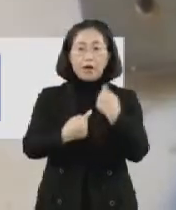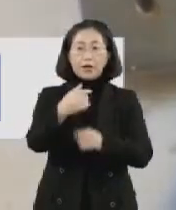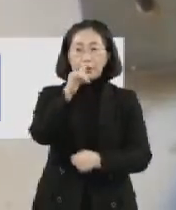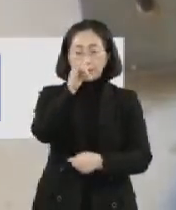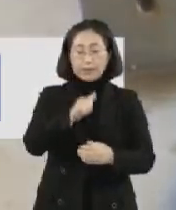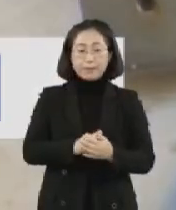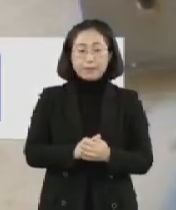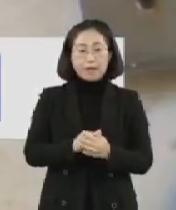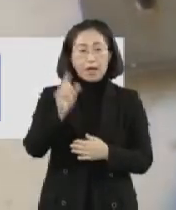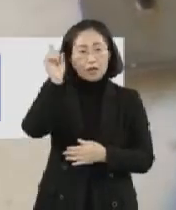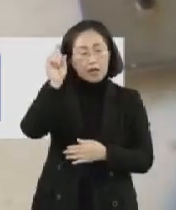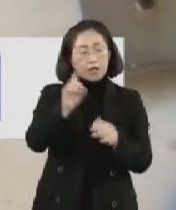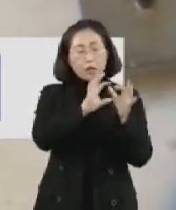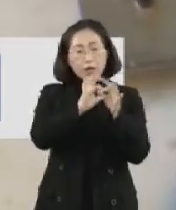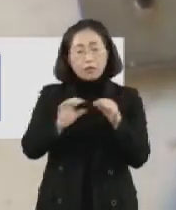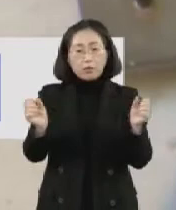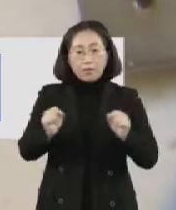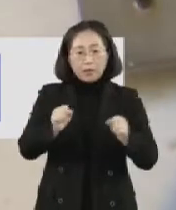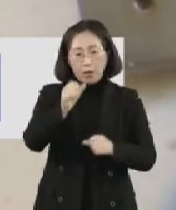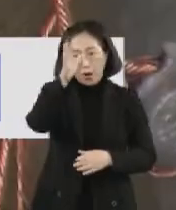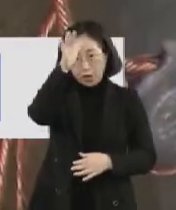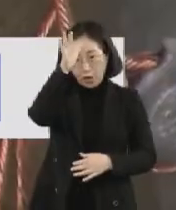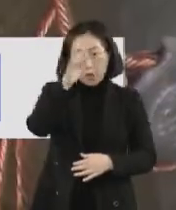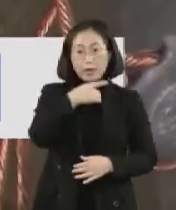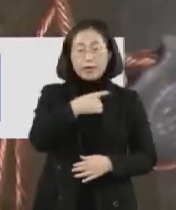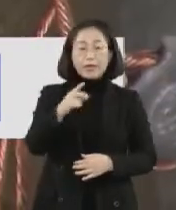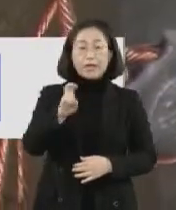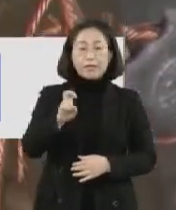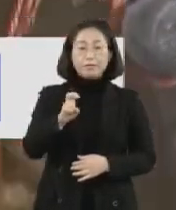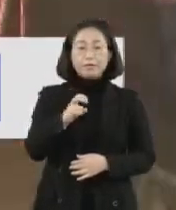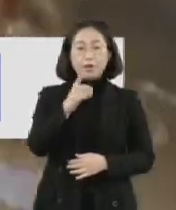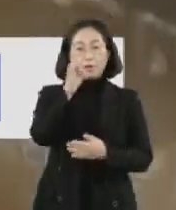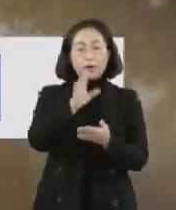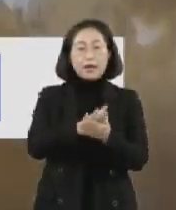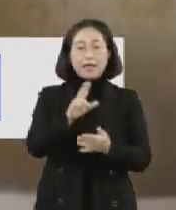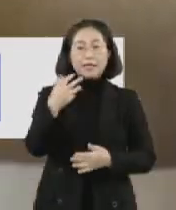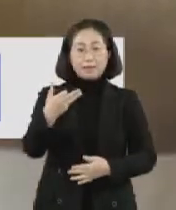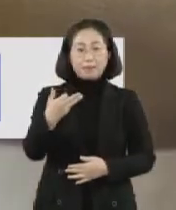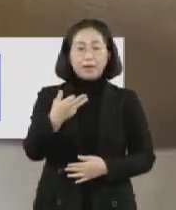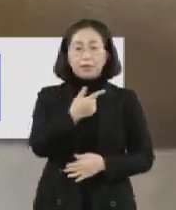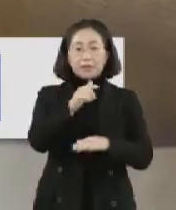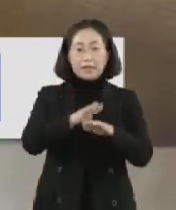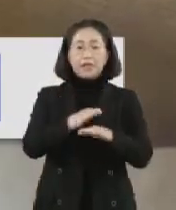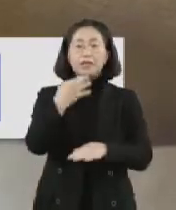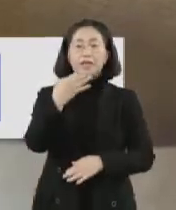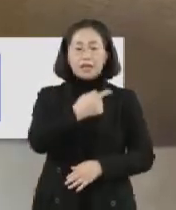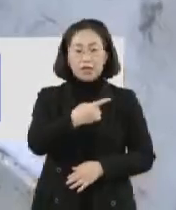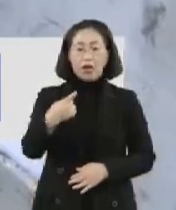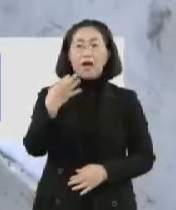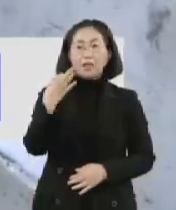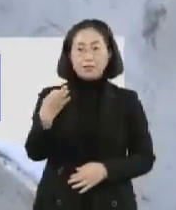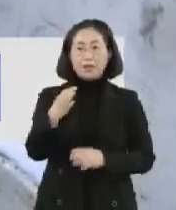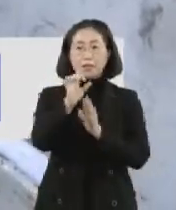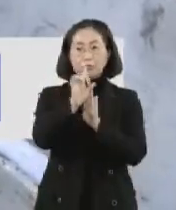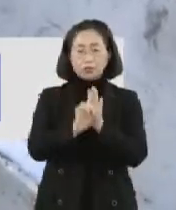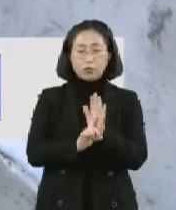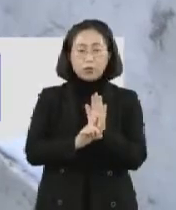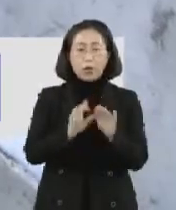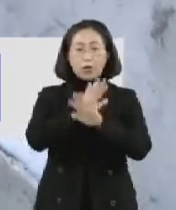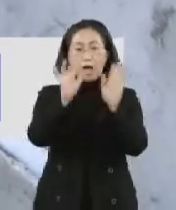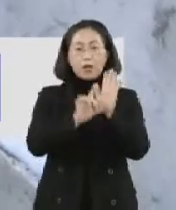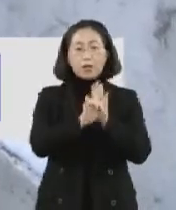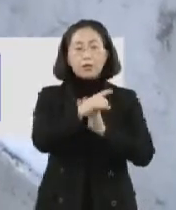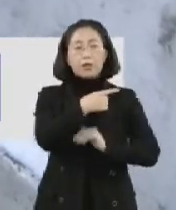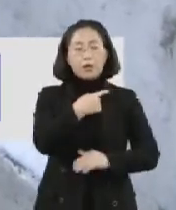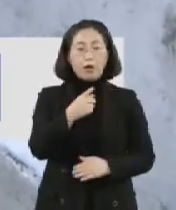초 강력한 파는 내일도 이어져 대룡 영하 20도 천안 영하 18도 대전은 영하 14도 까지 내려가 겠고 낮 기온은 영하